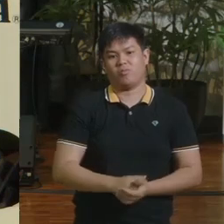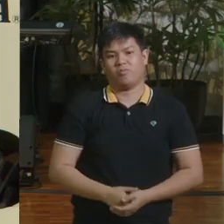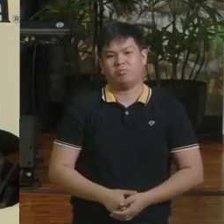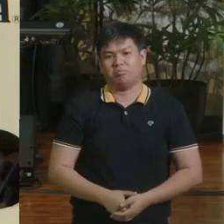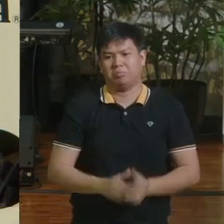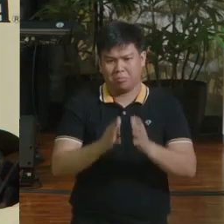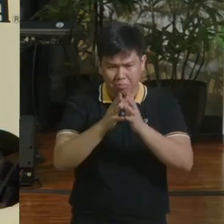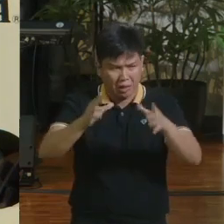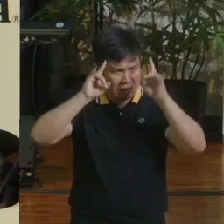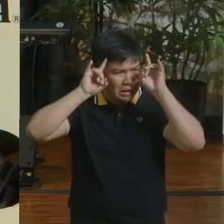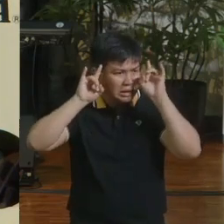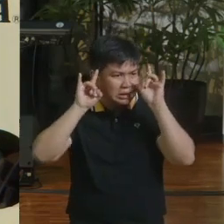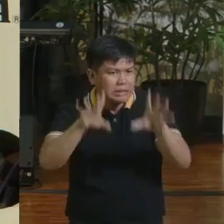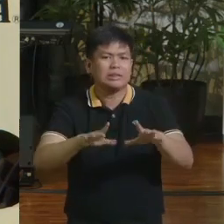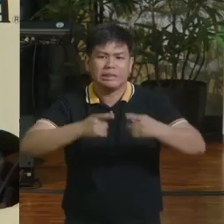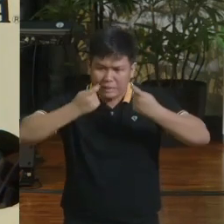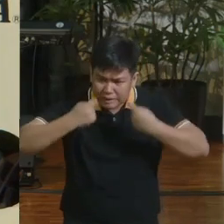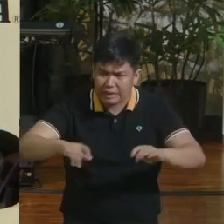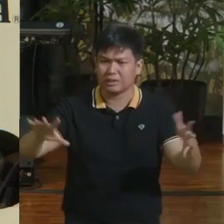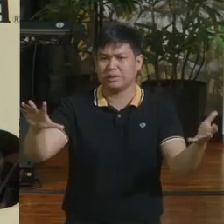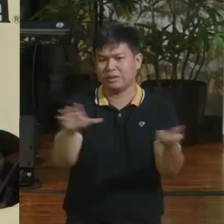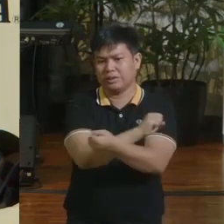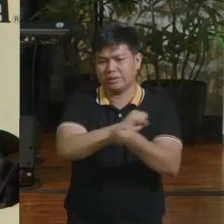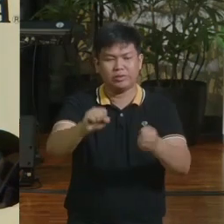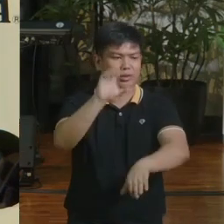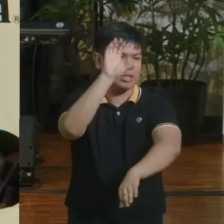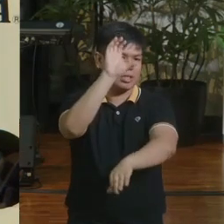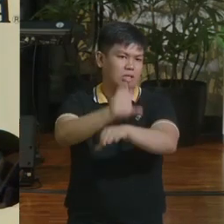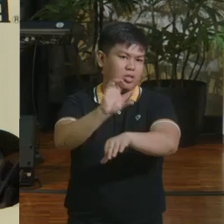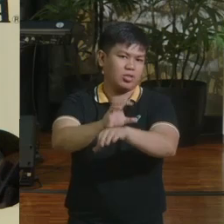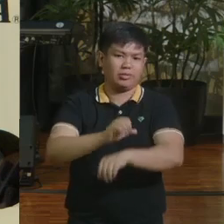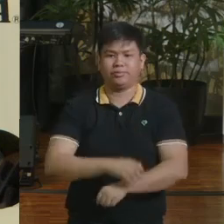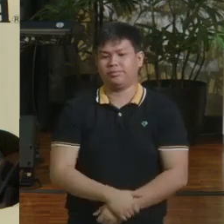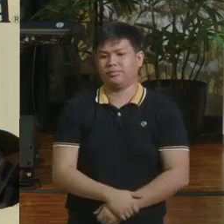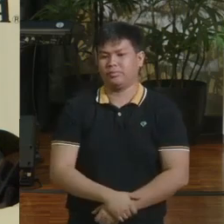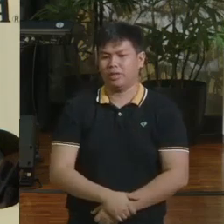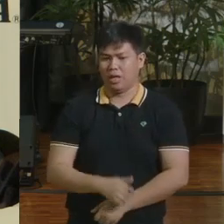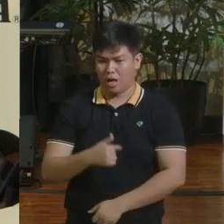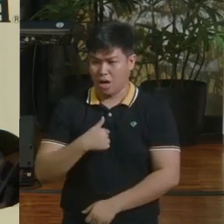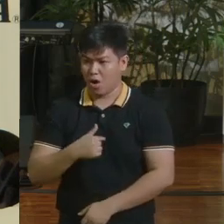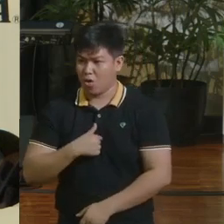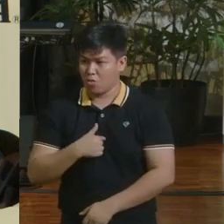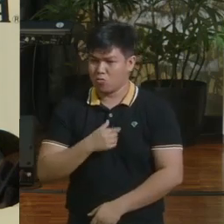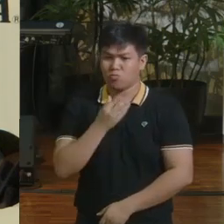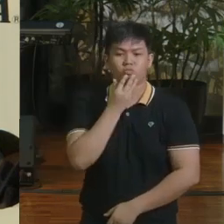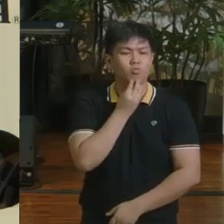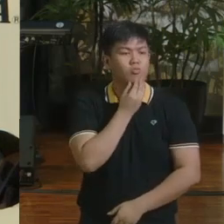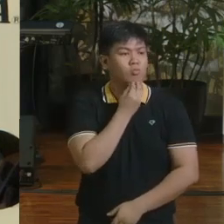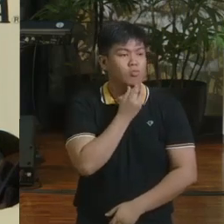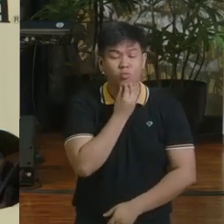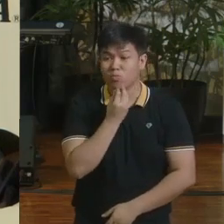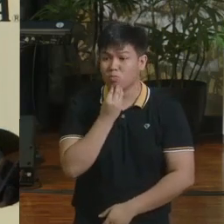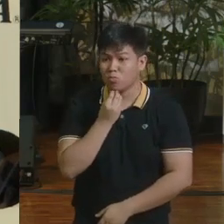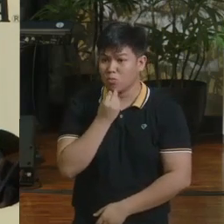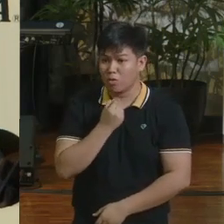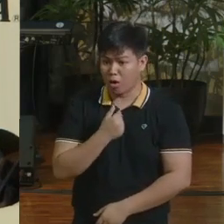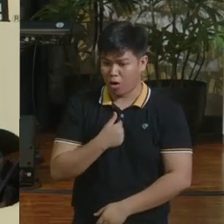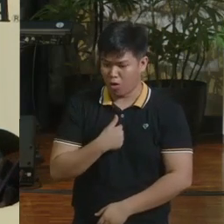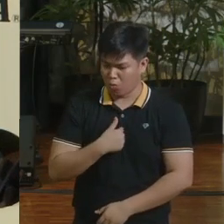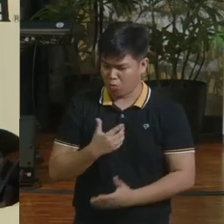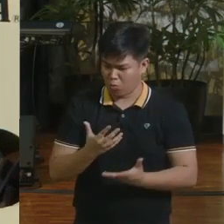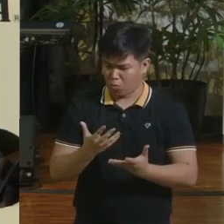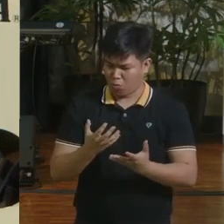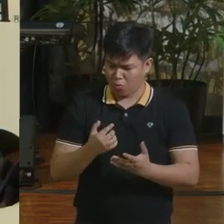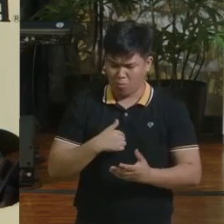violently and tried to destroy it. And I was advancing in Judaism beyond many of my own